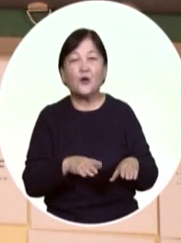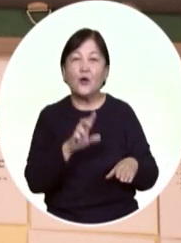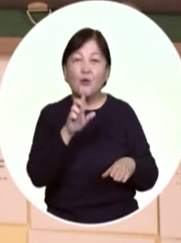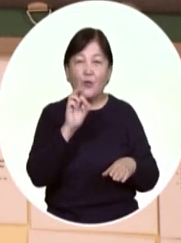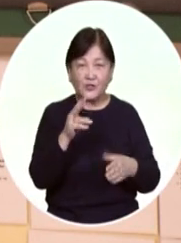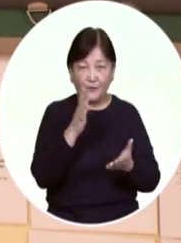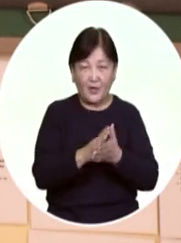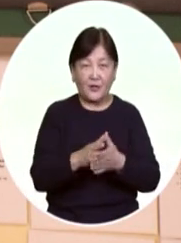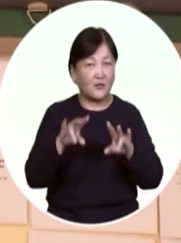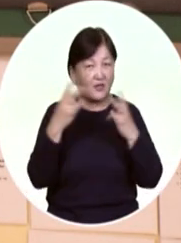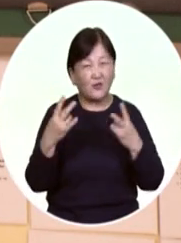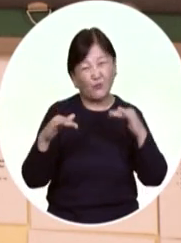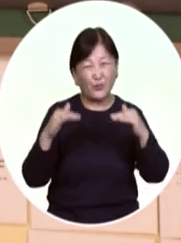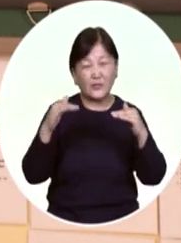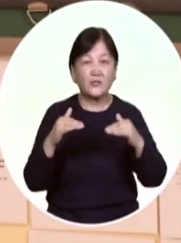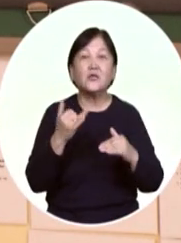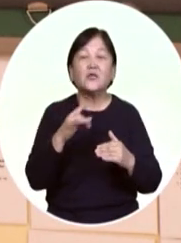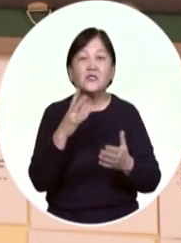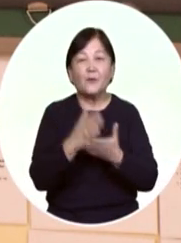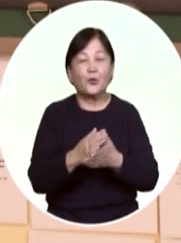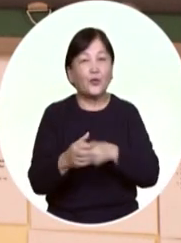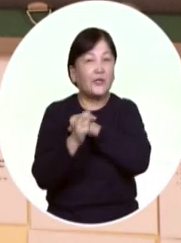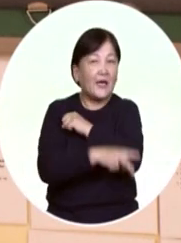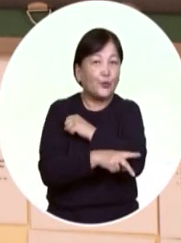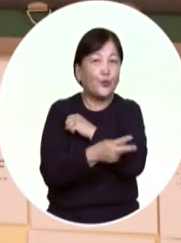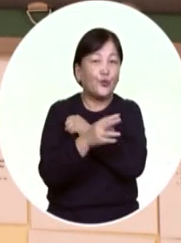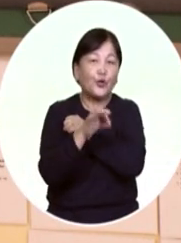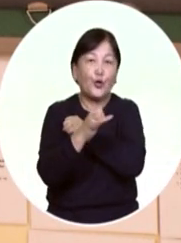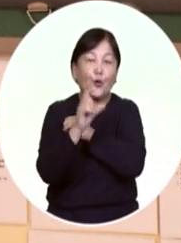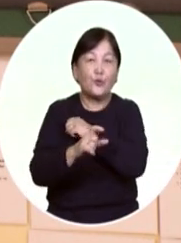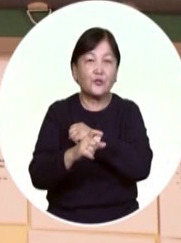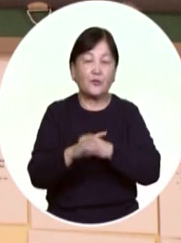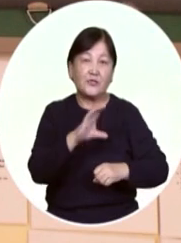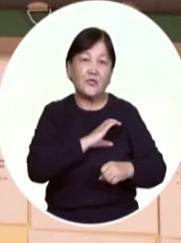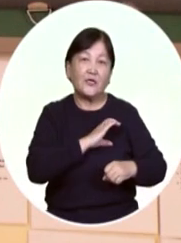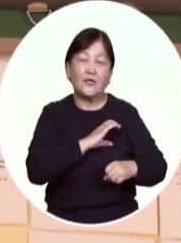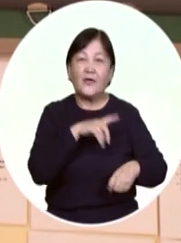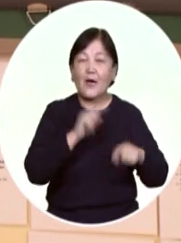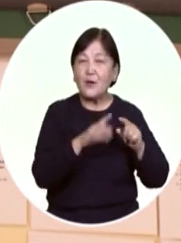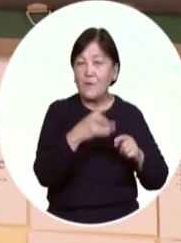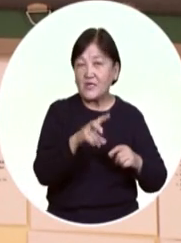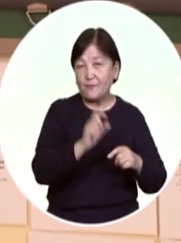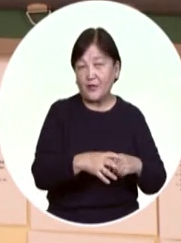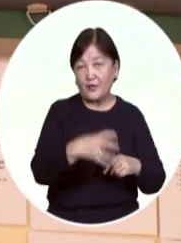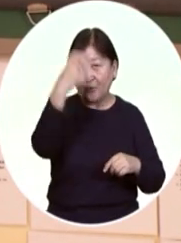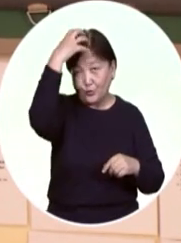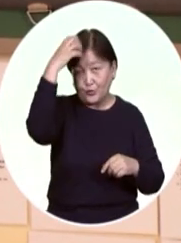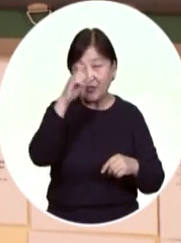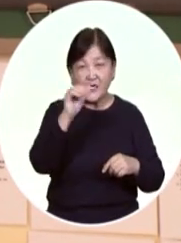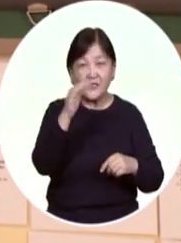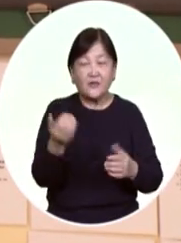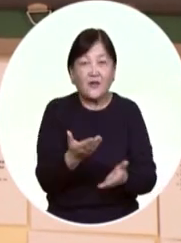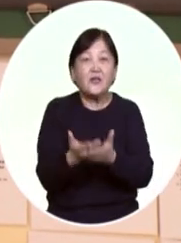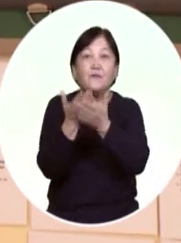ингээд бодлож эхэлж байгаа. За, тэгвэл ядуу дууд хүмүүс нь одоо тэр үед ямар сэтгэл зүйтэй байх? Төр засгийн бодлогодо талархна,